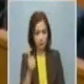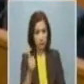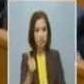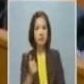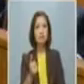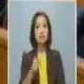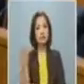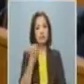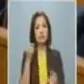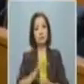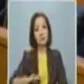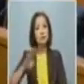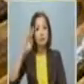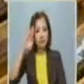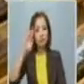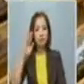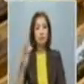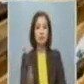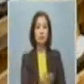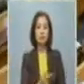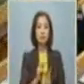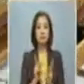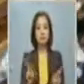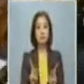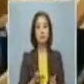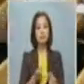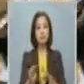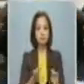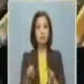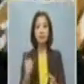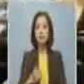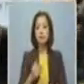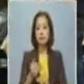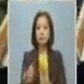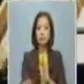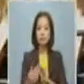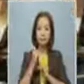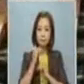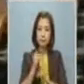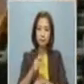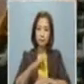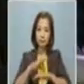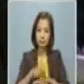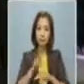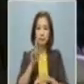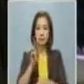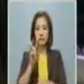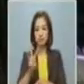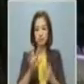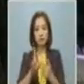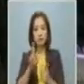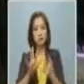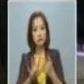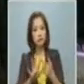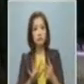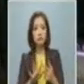สภาของทหารด้านนายนรณิศเศรษฐบุตรกรรมาธิการชี้แจงว่าการไม่กำหนดวาระการดำรงตำแหน่งกรรมการสภาการศึกษาเพ